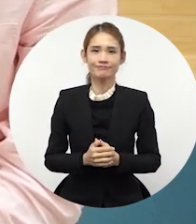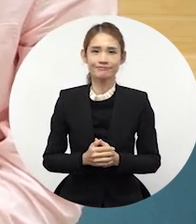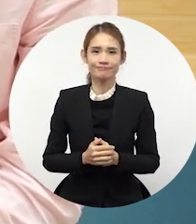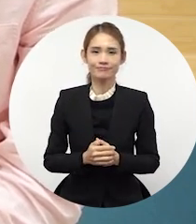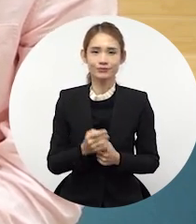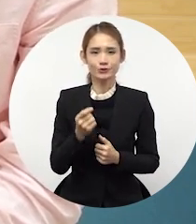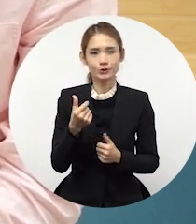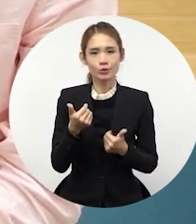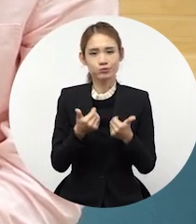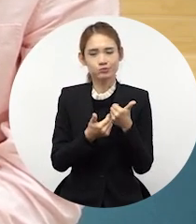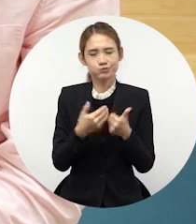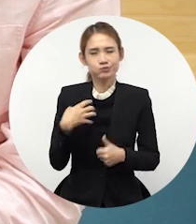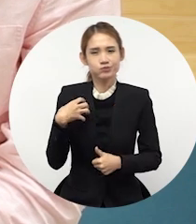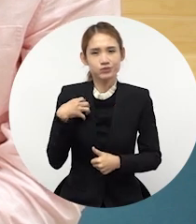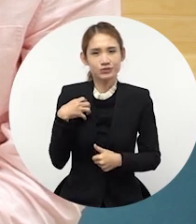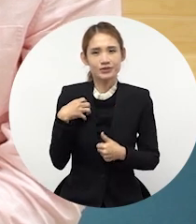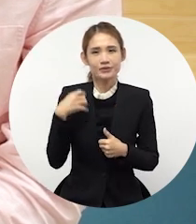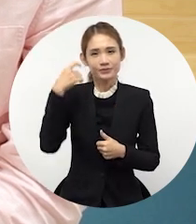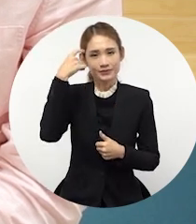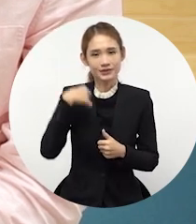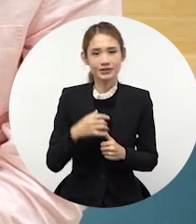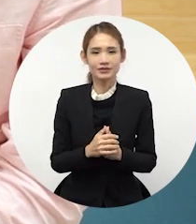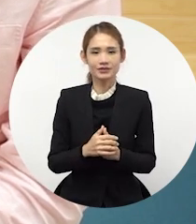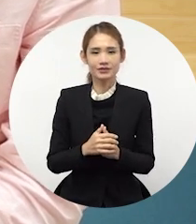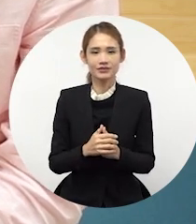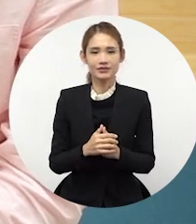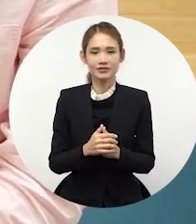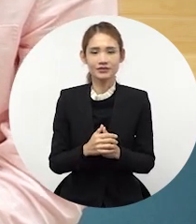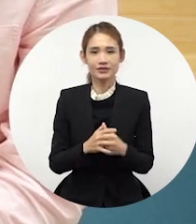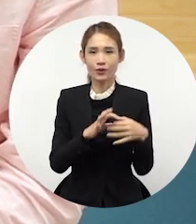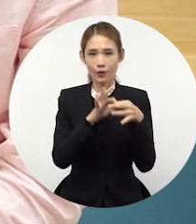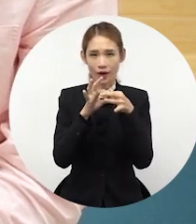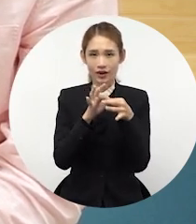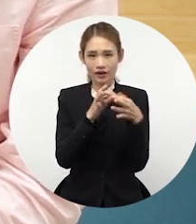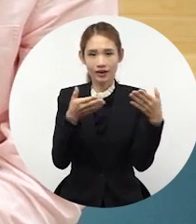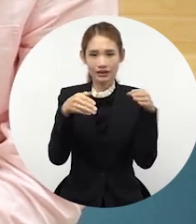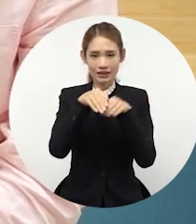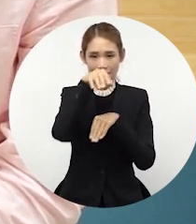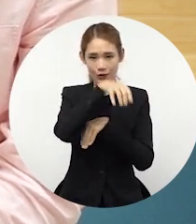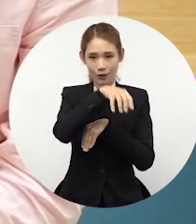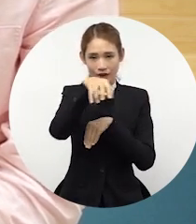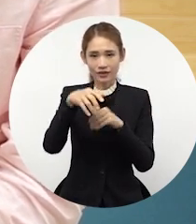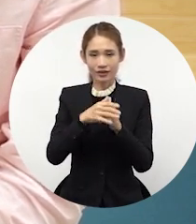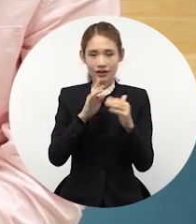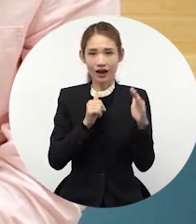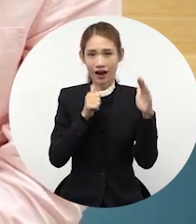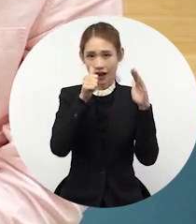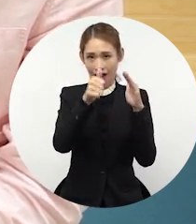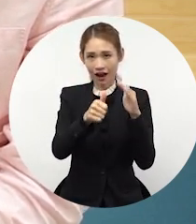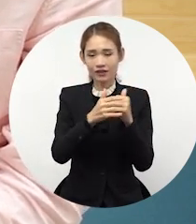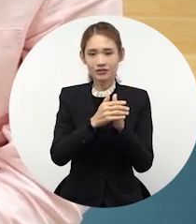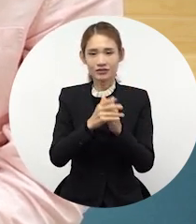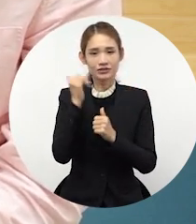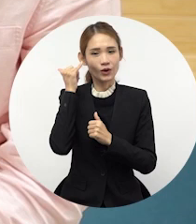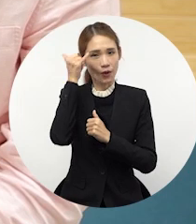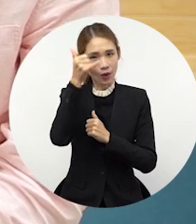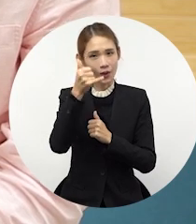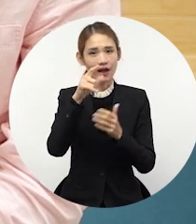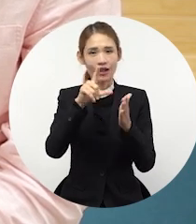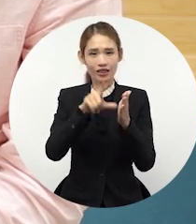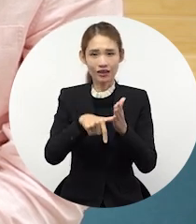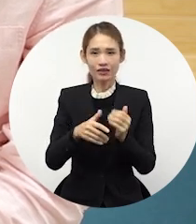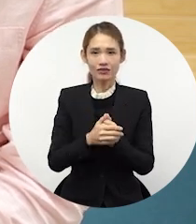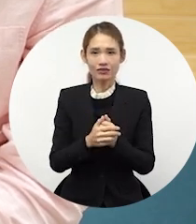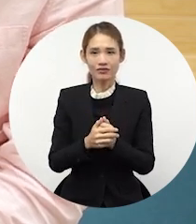그래서 조금 부담을 가지고 뭔가 관련된 기관에 가거나 전화를 할